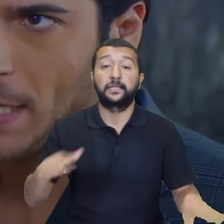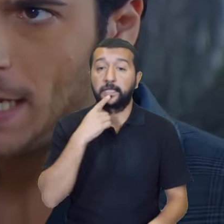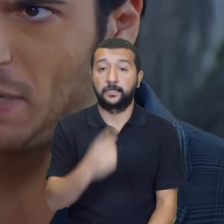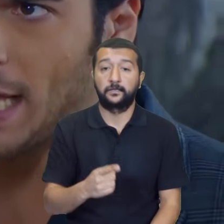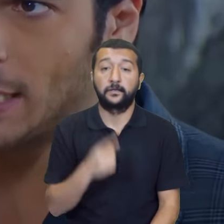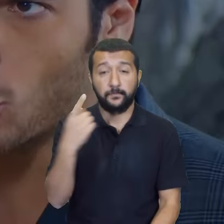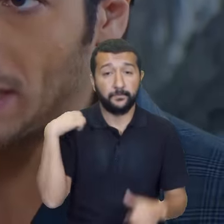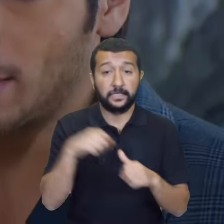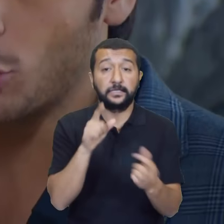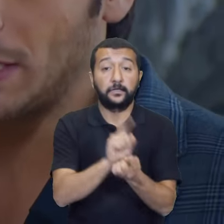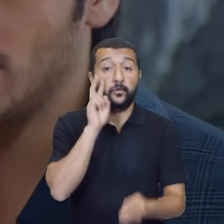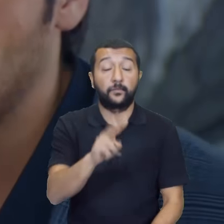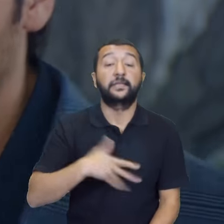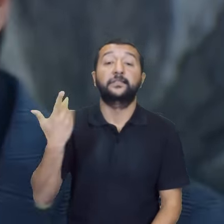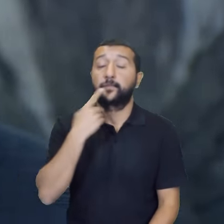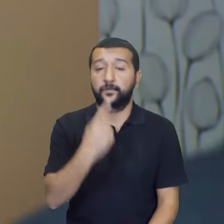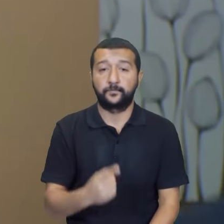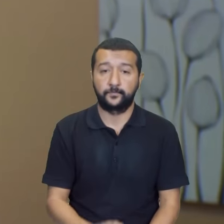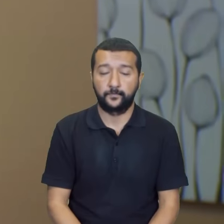Bitti. Bir daha seni görmek istemiyorum Itır.